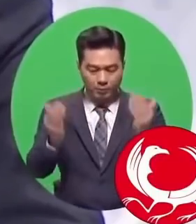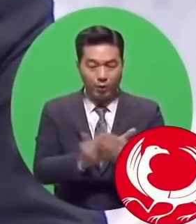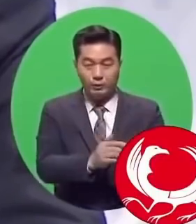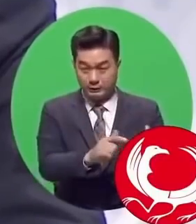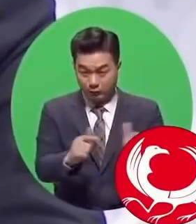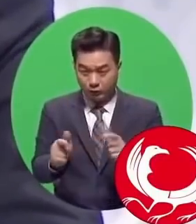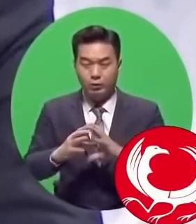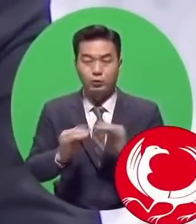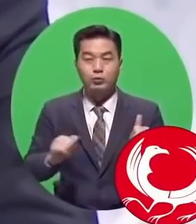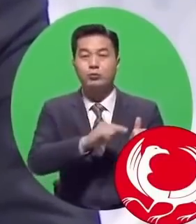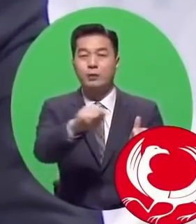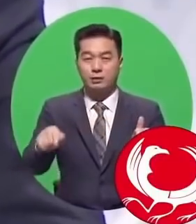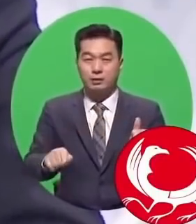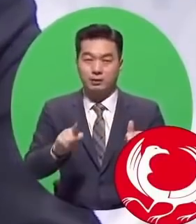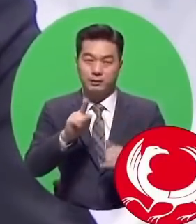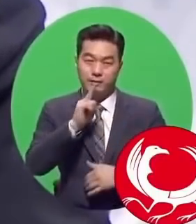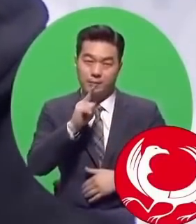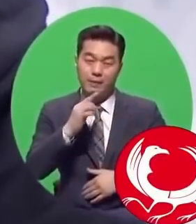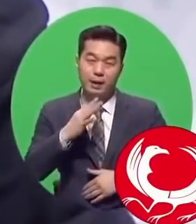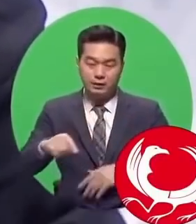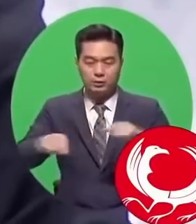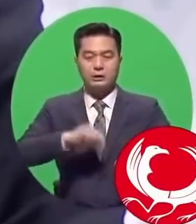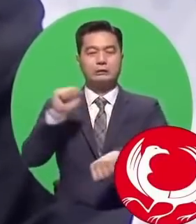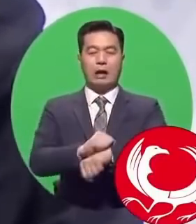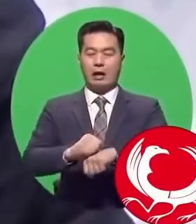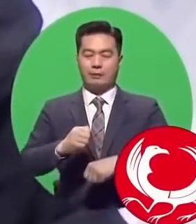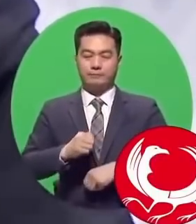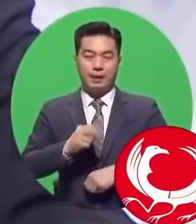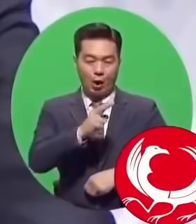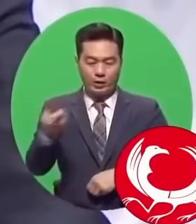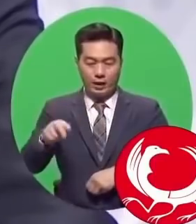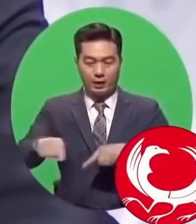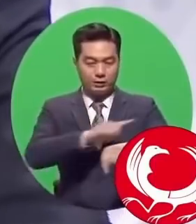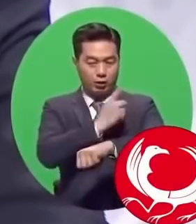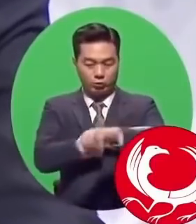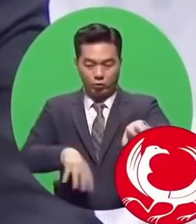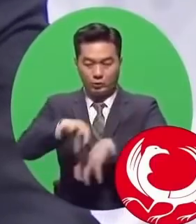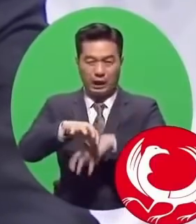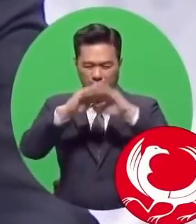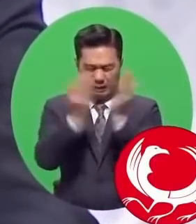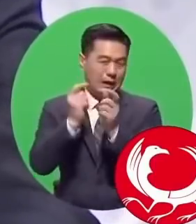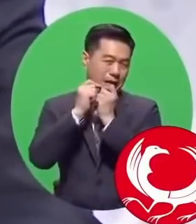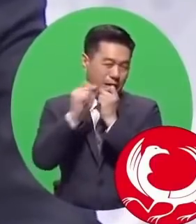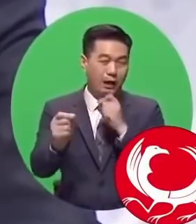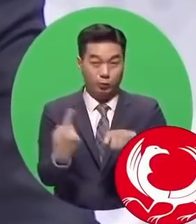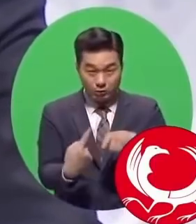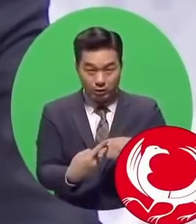것을 국민들이 말로 정치 잘하겠다, 여야 정권 교체 전부 사기입니다.